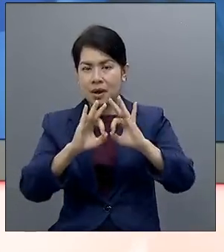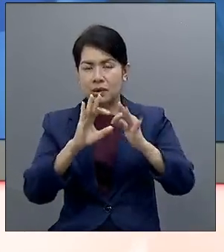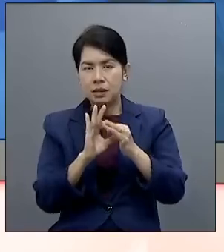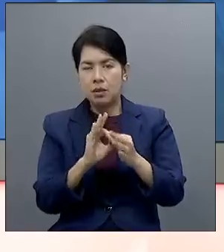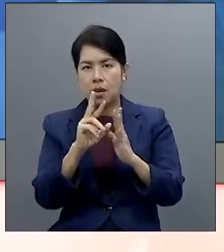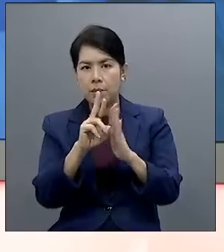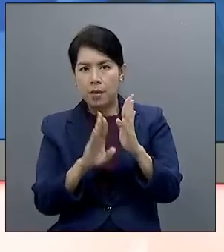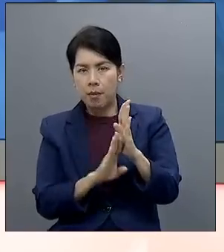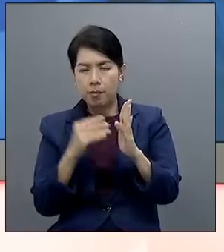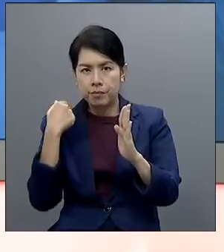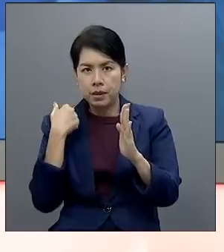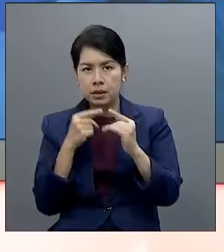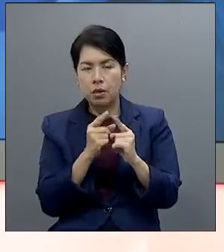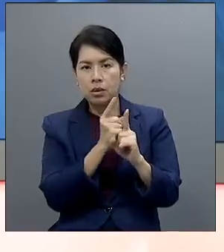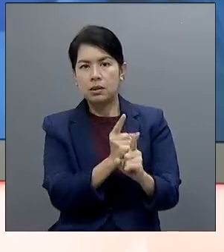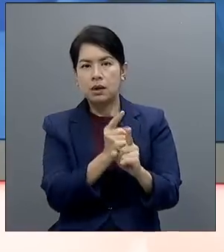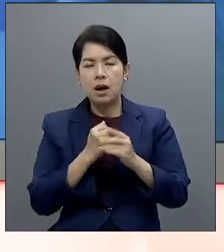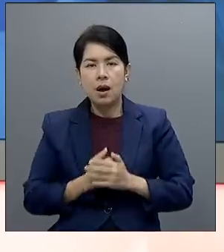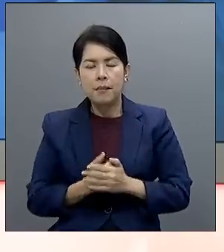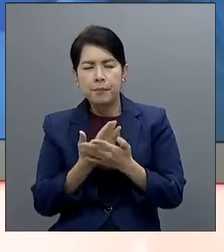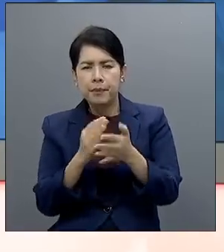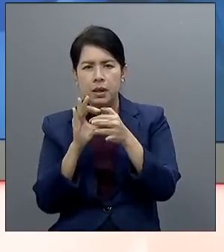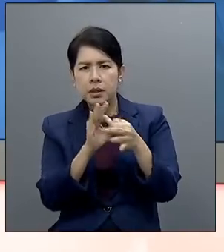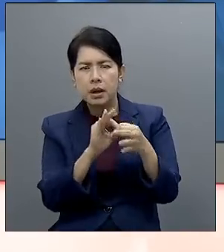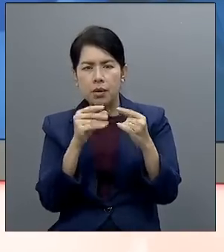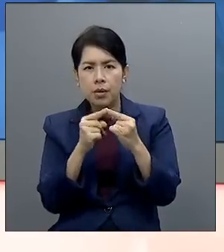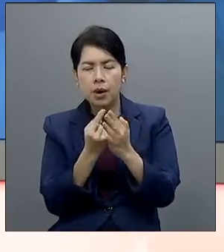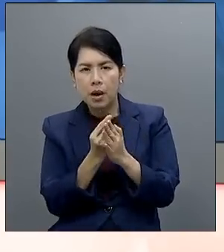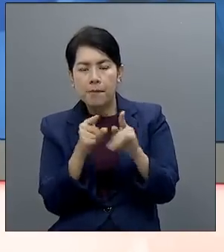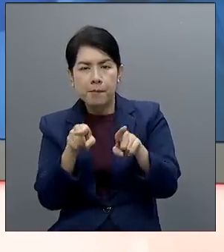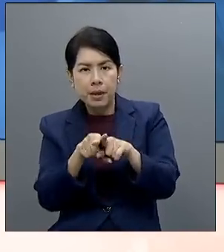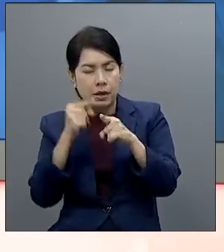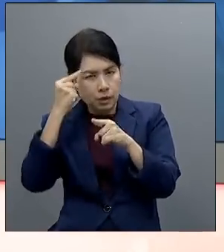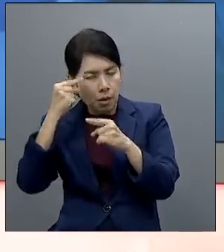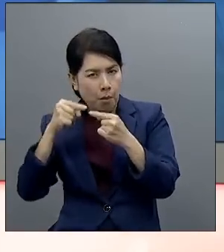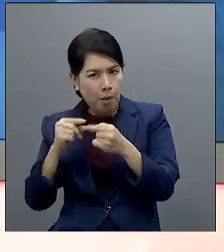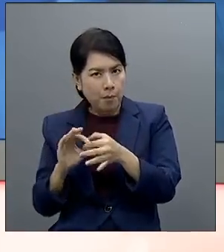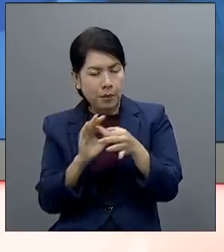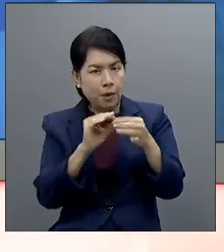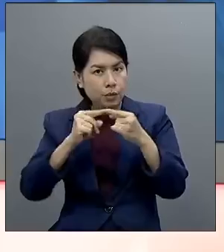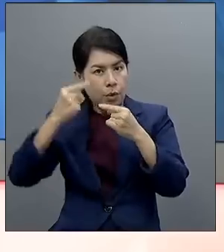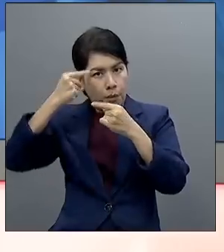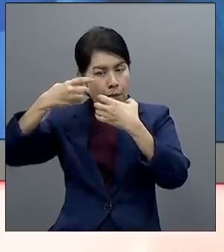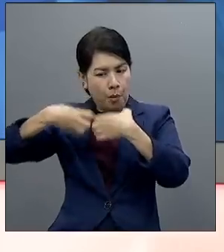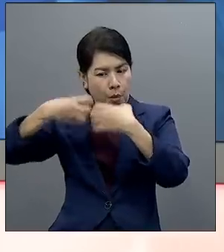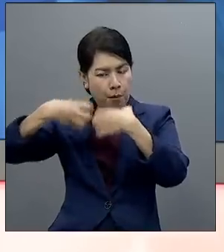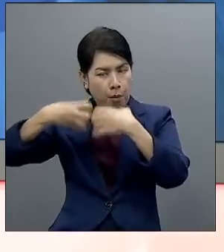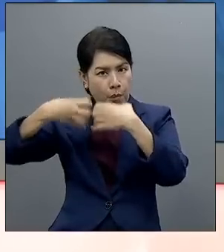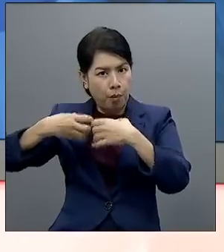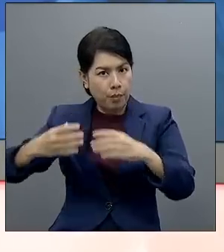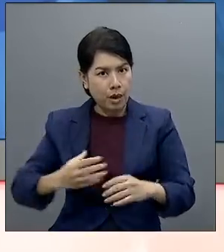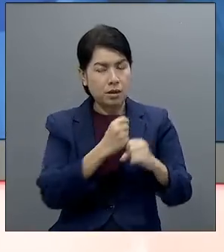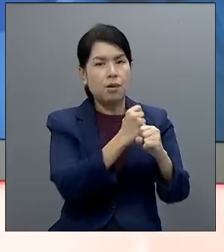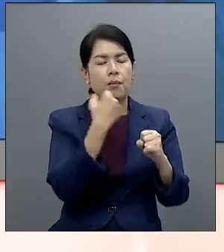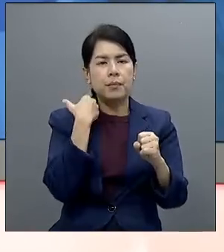ติดตามสถานะโครงสร้างต้านความดันนะคะแบบประมวลผลทันทีค่ะเขาดียังไงระบบนี้ระบบนี้เขาจะช่วย